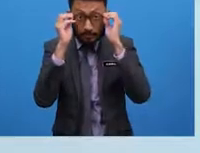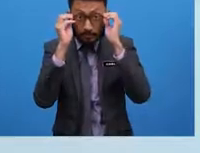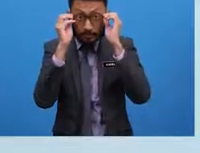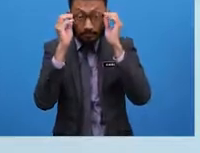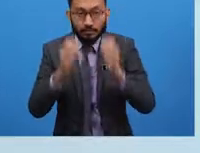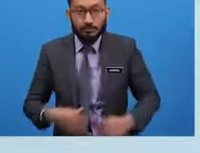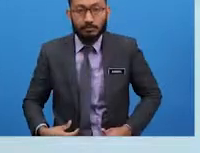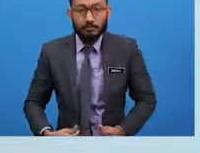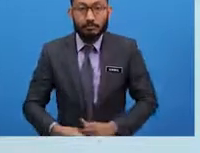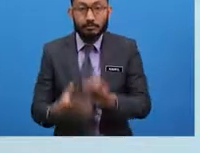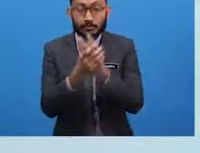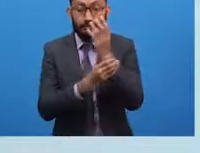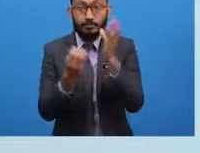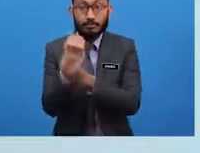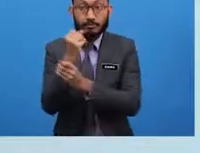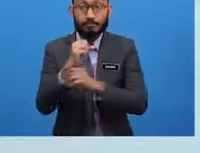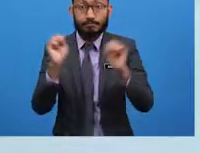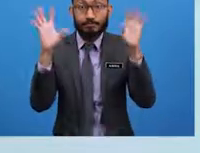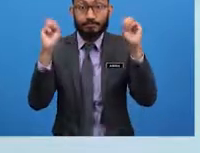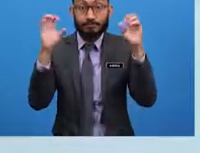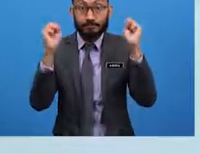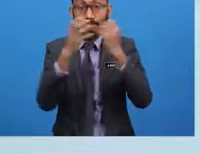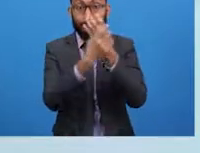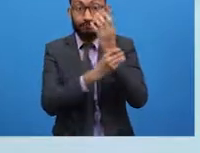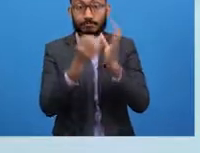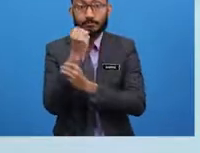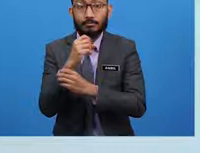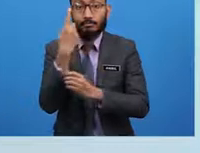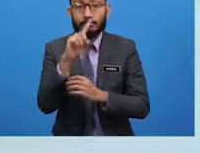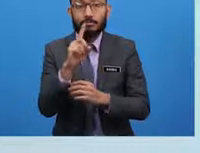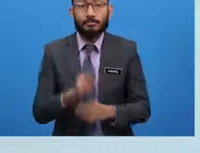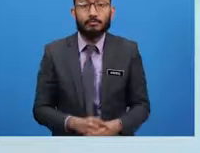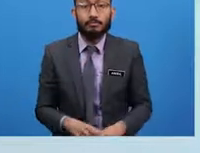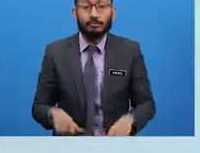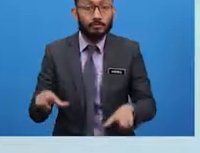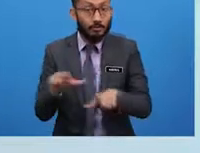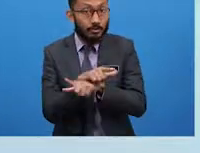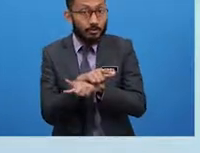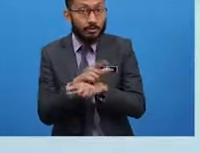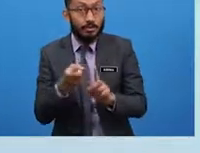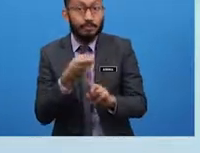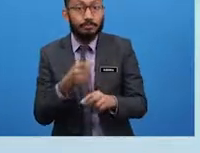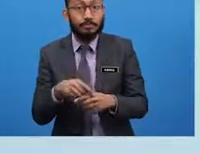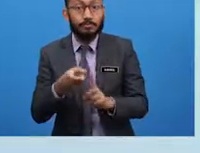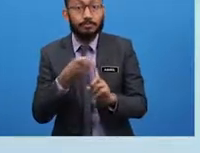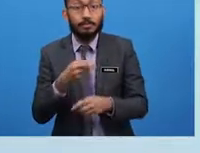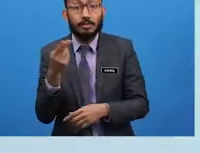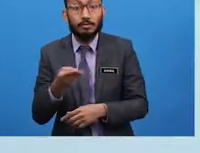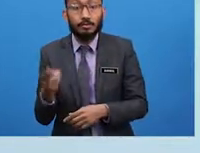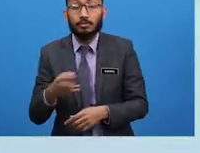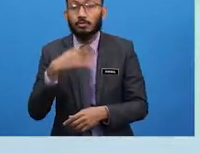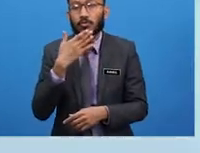Sarung tangan getah nipis digunakan untuk melindungi tangan daripada bahan pewarna dan